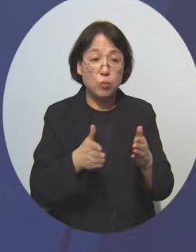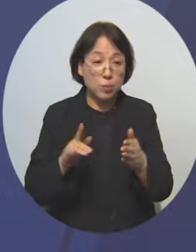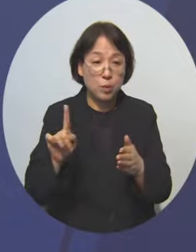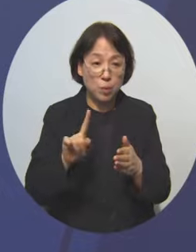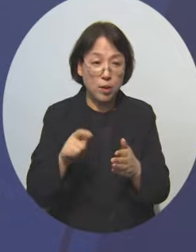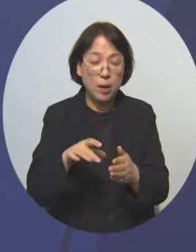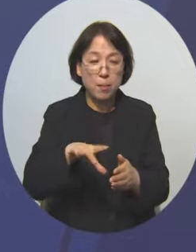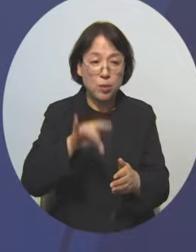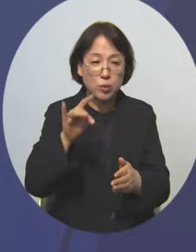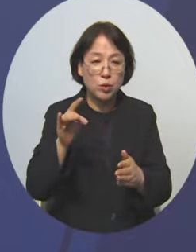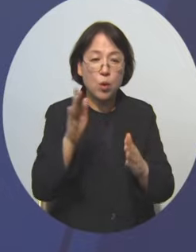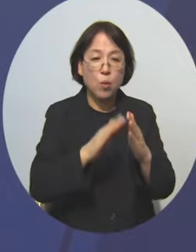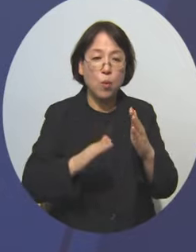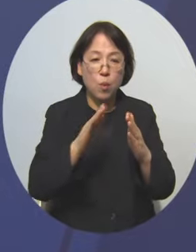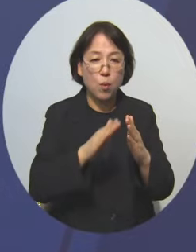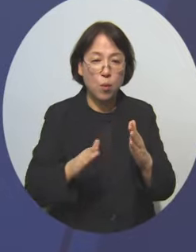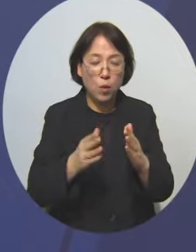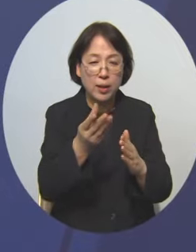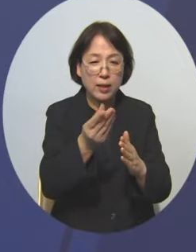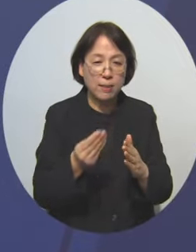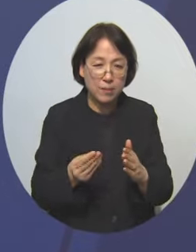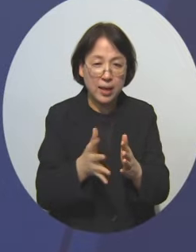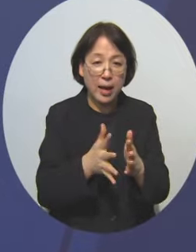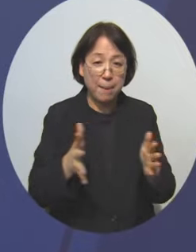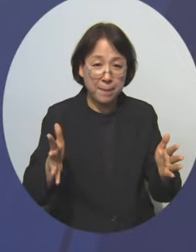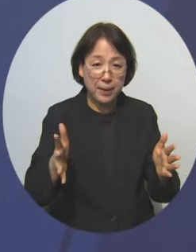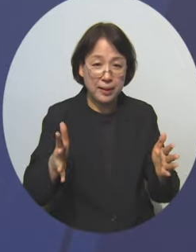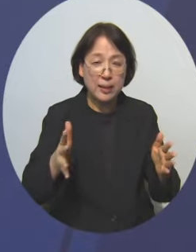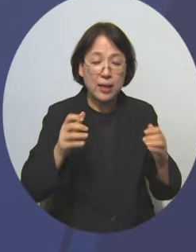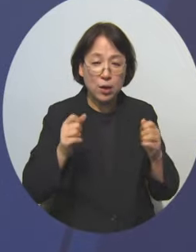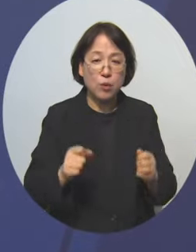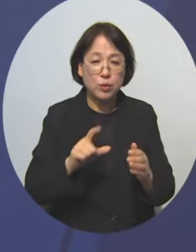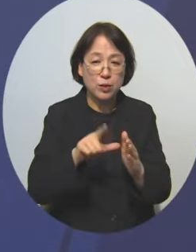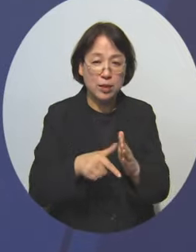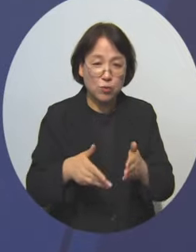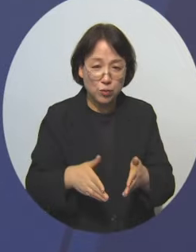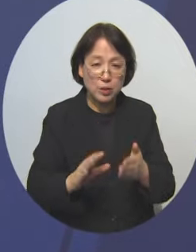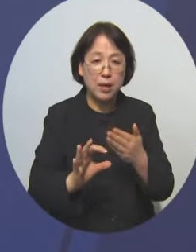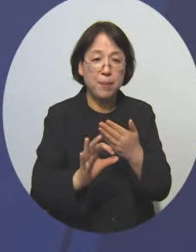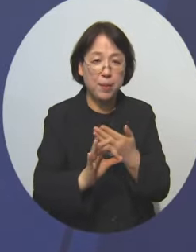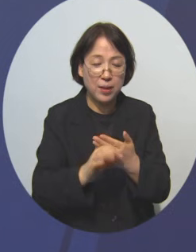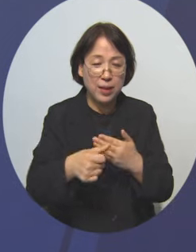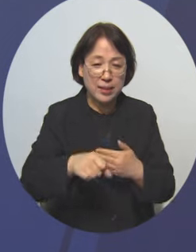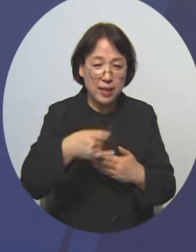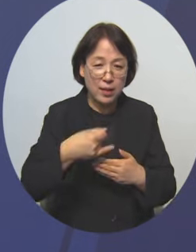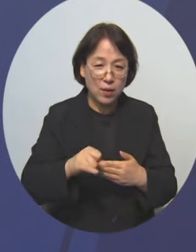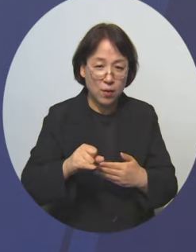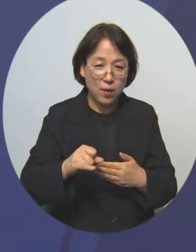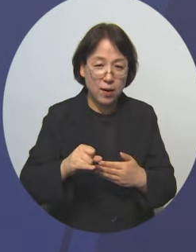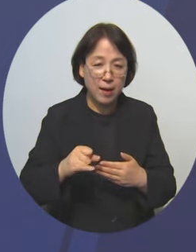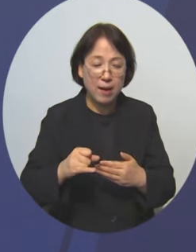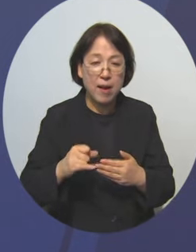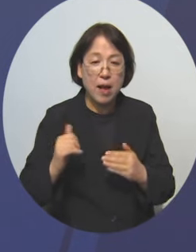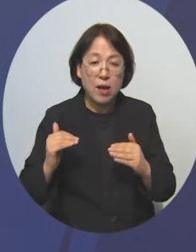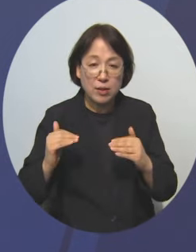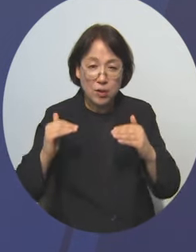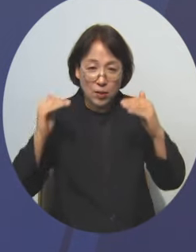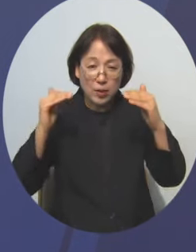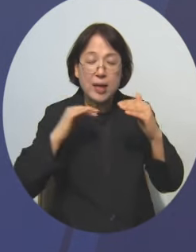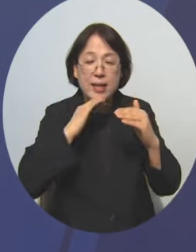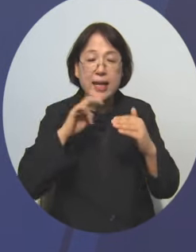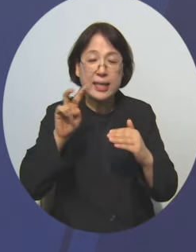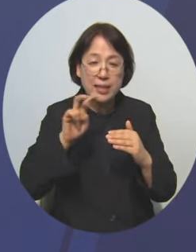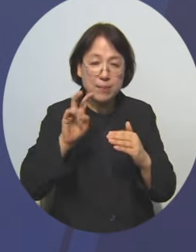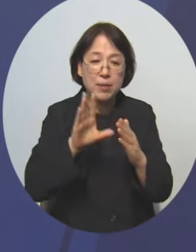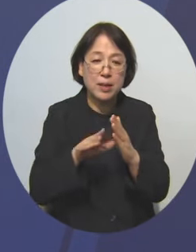먼저 공공임대주택 거주 중에 자녀를 출산하는 경우 해당 자녀가 성년이 될 때까지 재계약을 허용하기로 했습니다.